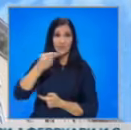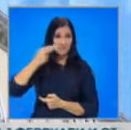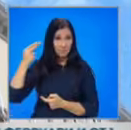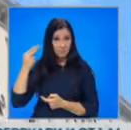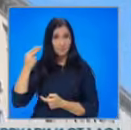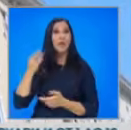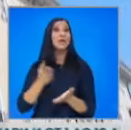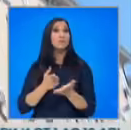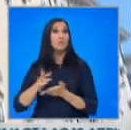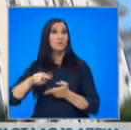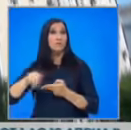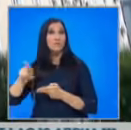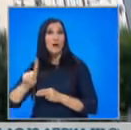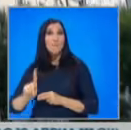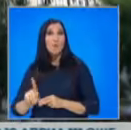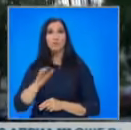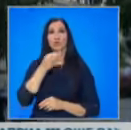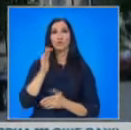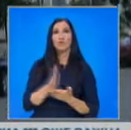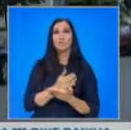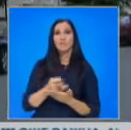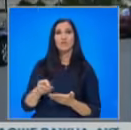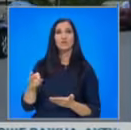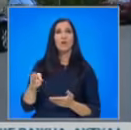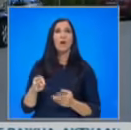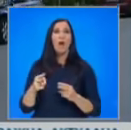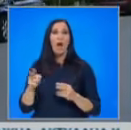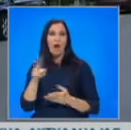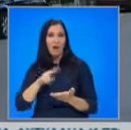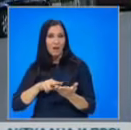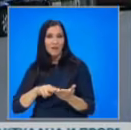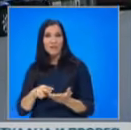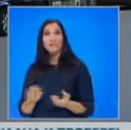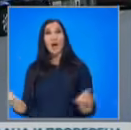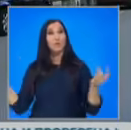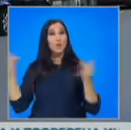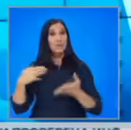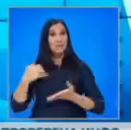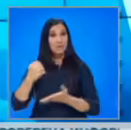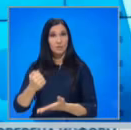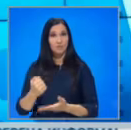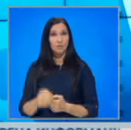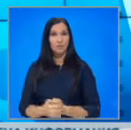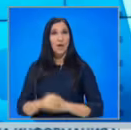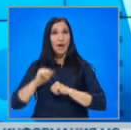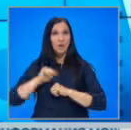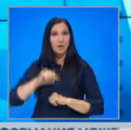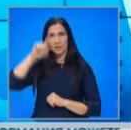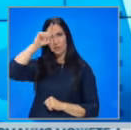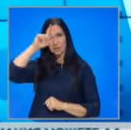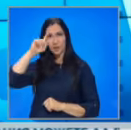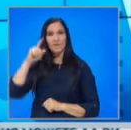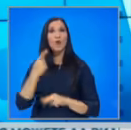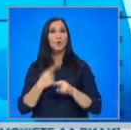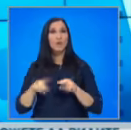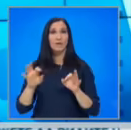компании. Според Василев, това може да се случи между разглежданията за актуализацията на бюджета. Кметът на София